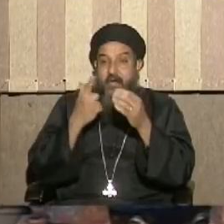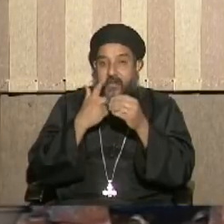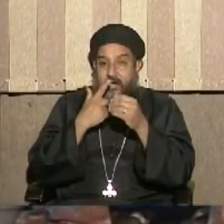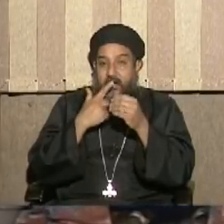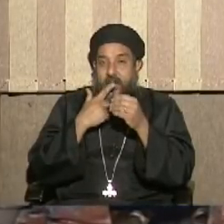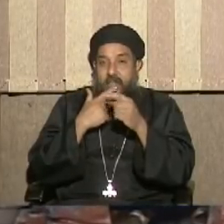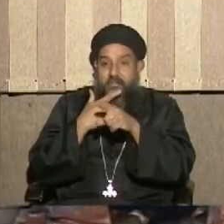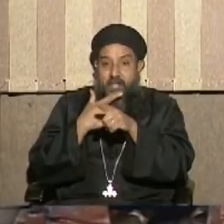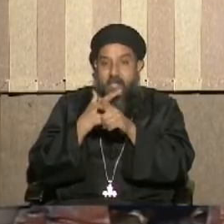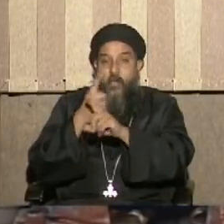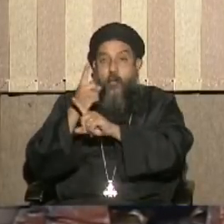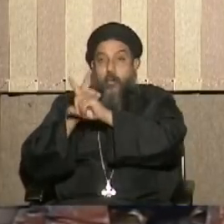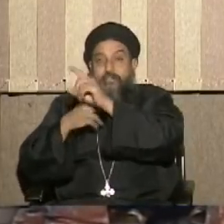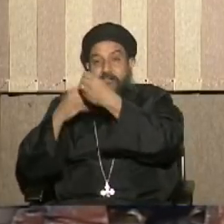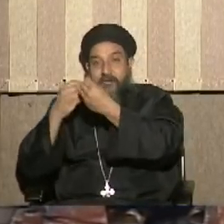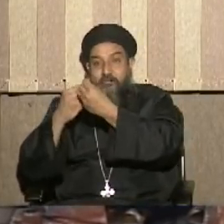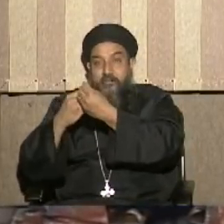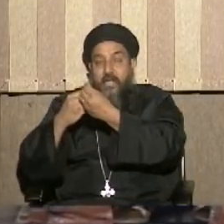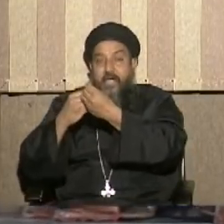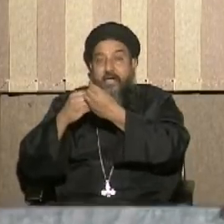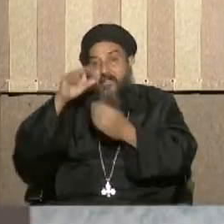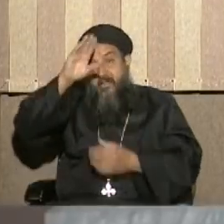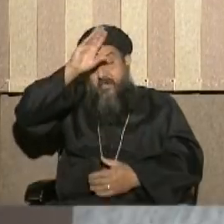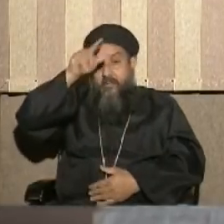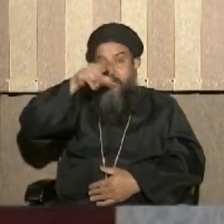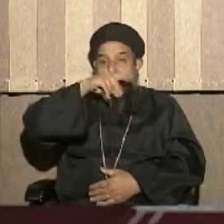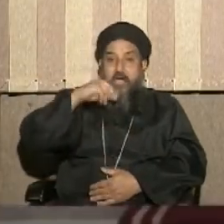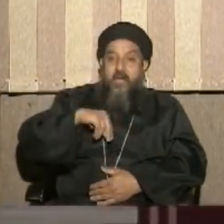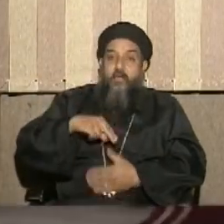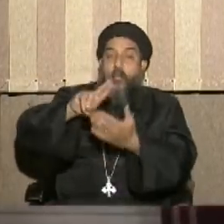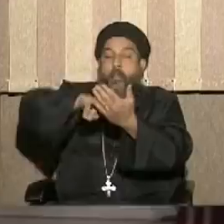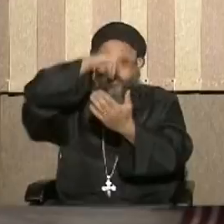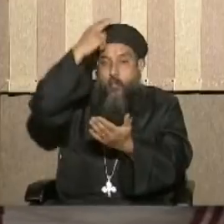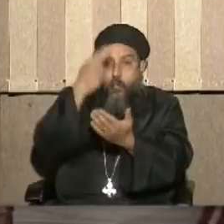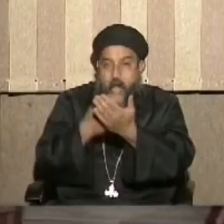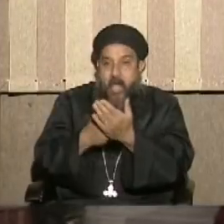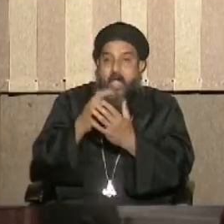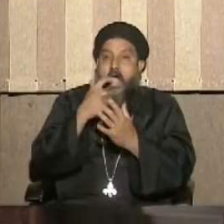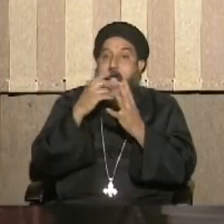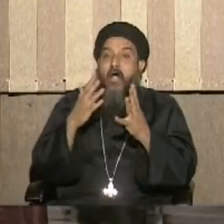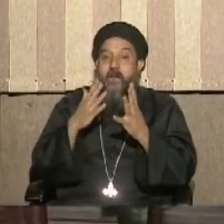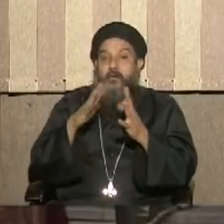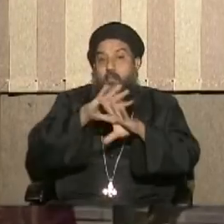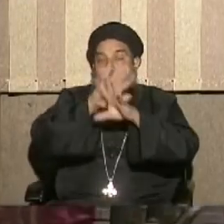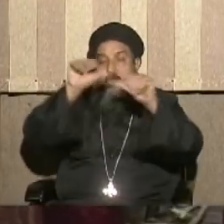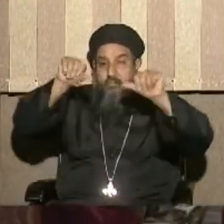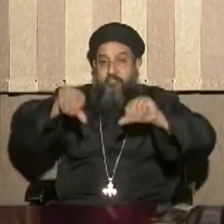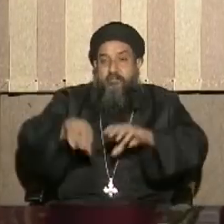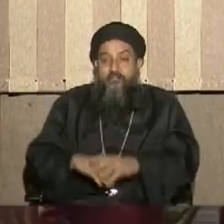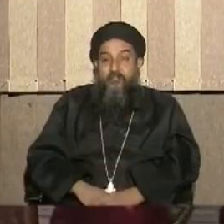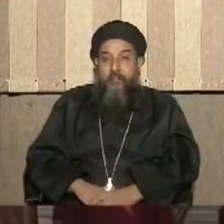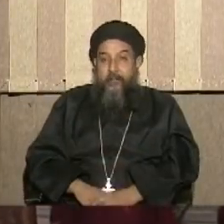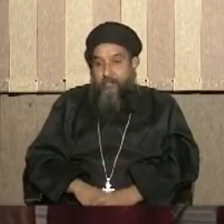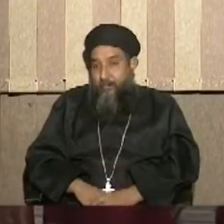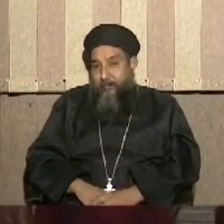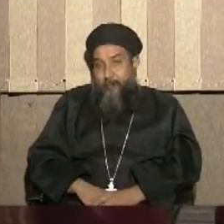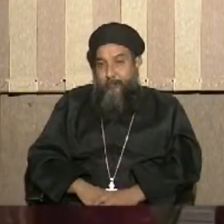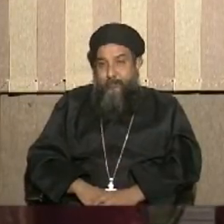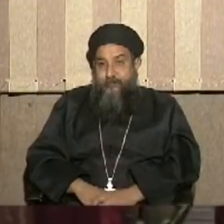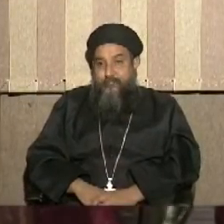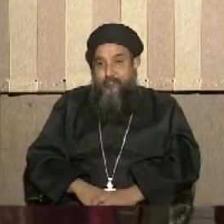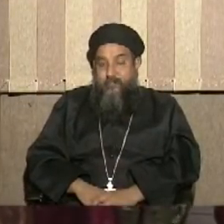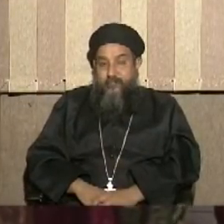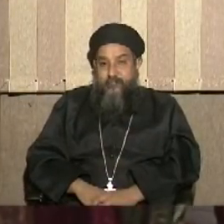احب اطمن جلالتك انه تم هدم جميع المعابد الوثنيه زي ما جلالتك امرت. عظيم. سلام. سلام. اهلا اهلا